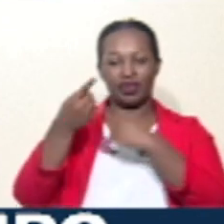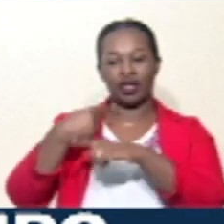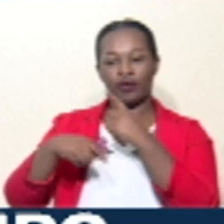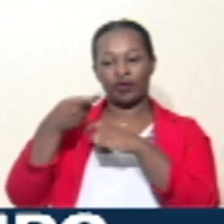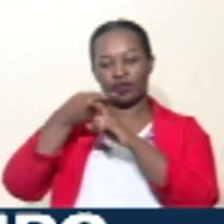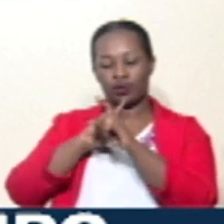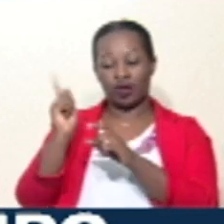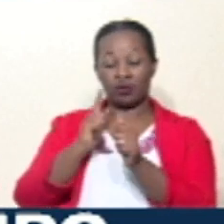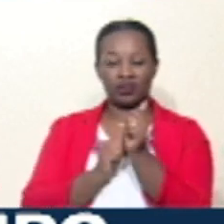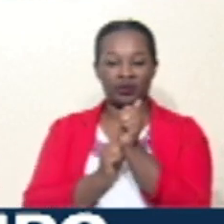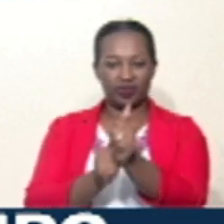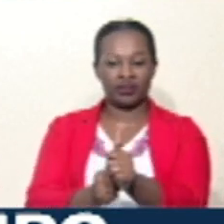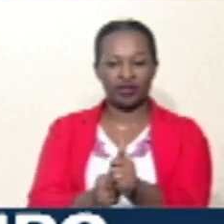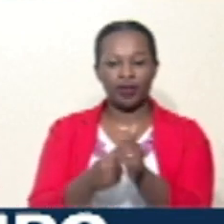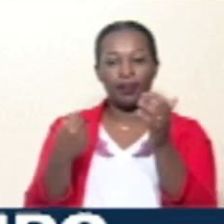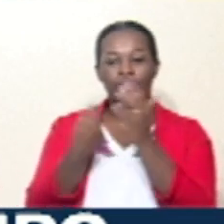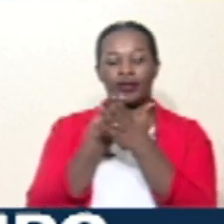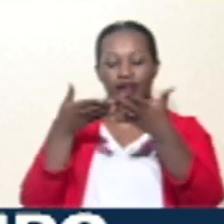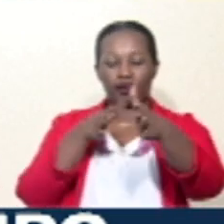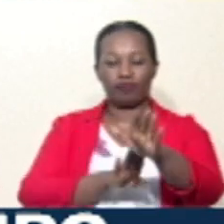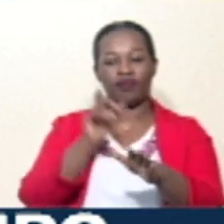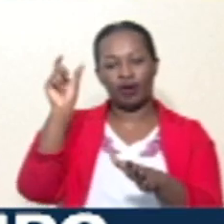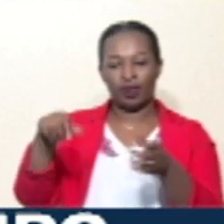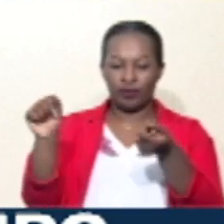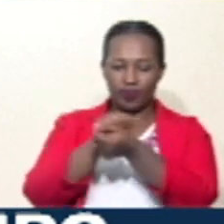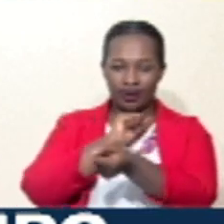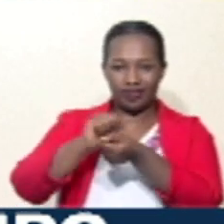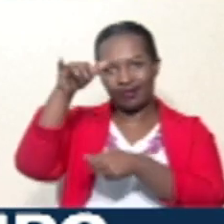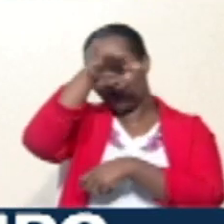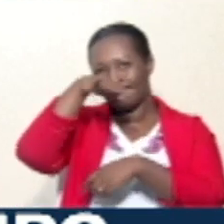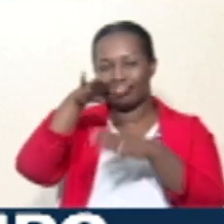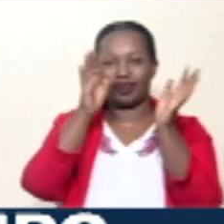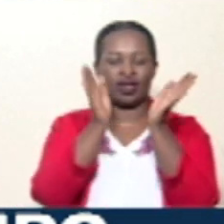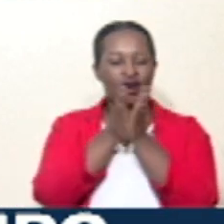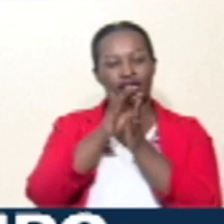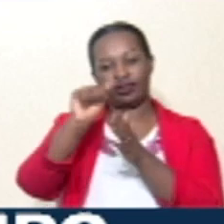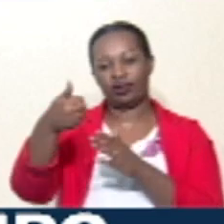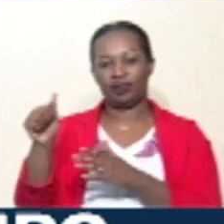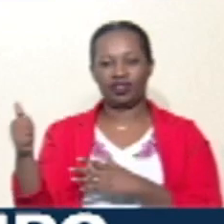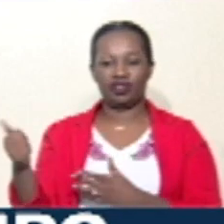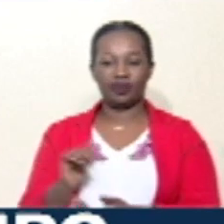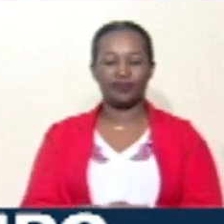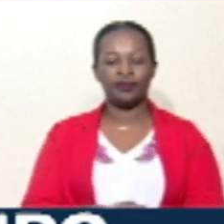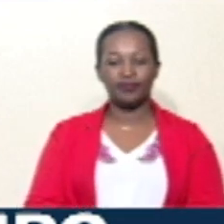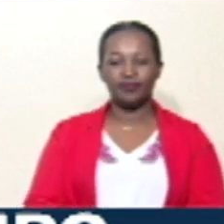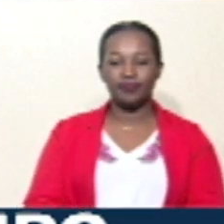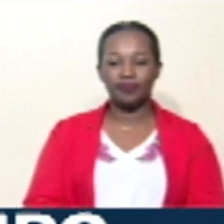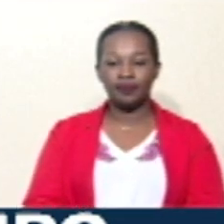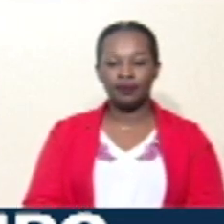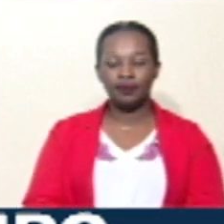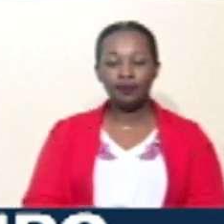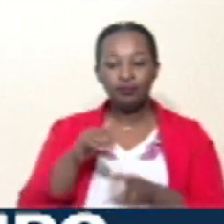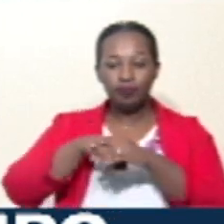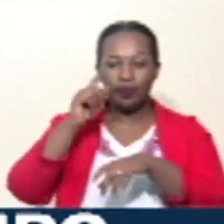no kutayakurikiza bitera impfu z'abantu kwangiza ibidukikije ndetse n'ibindi Jean Claude Mtuyezu mu nkuru irambuye mu